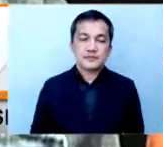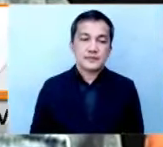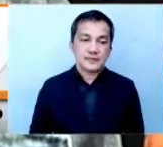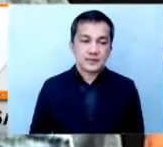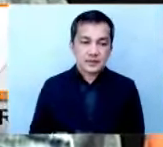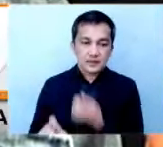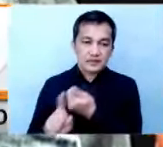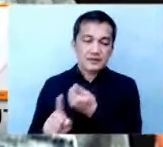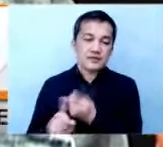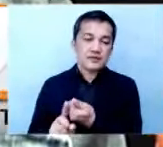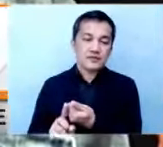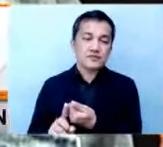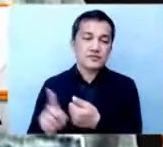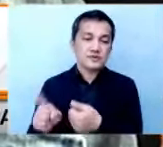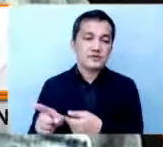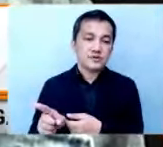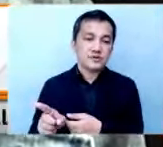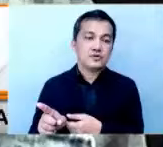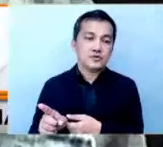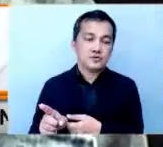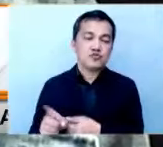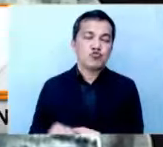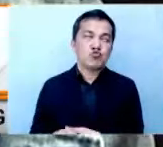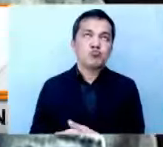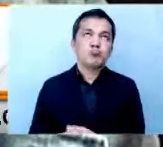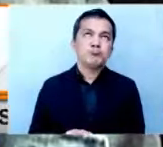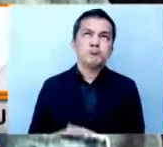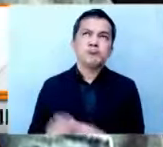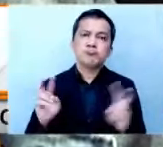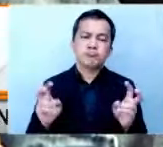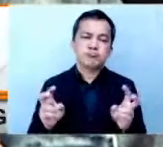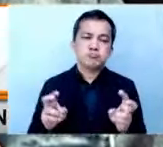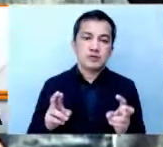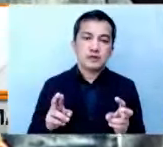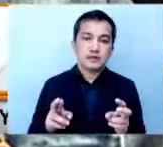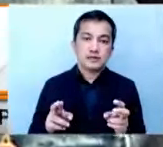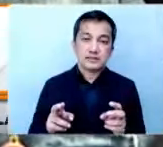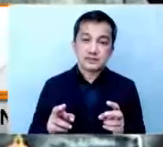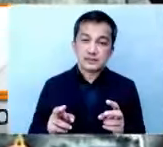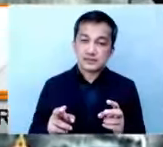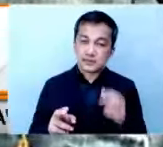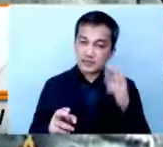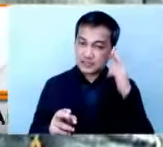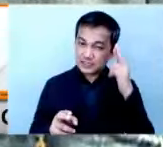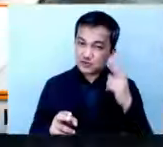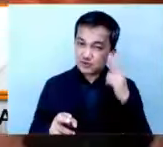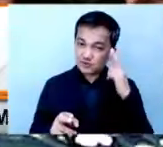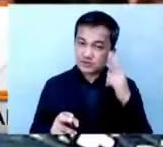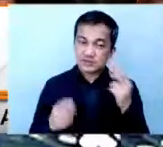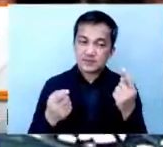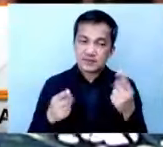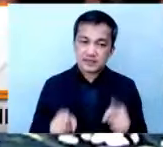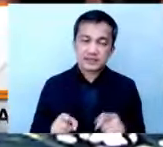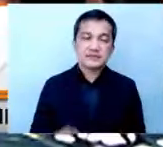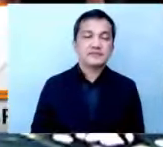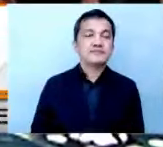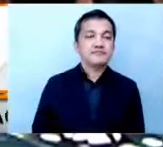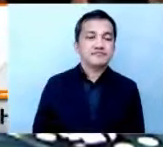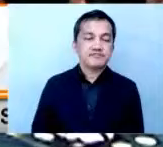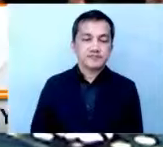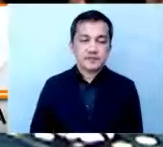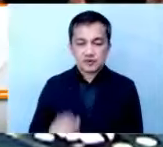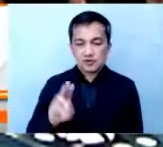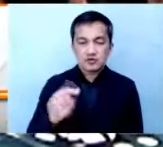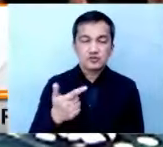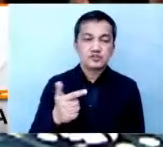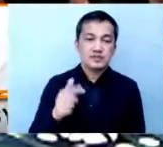kanila talaga kasi yung ano yung route nung mga nangyayari na yon. Sa August 30,